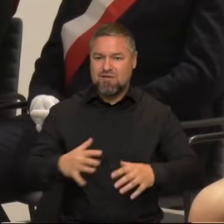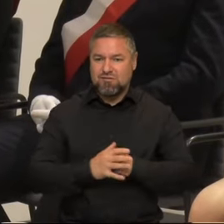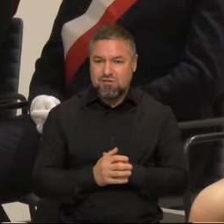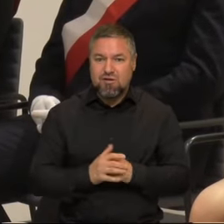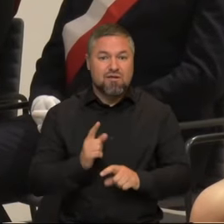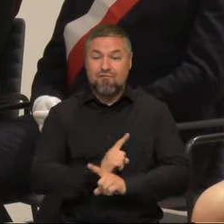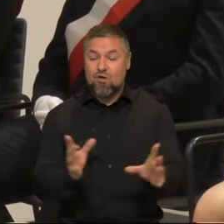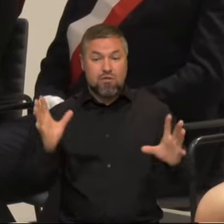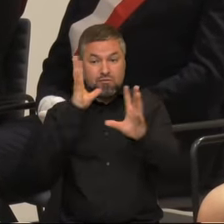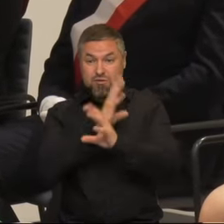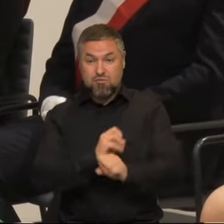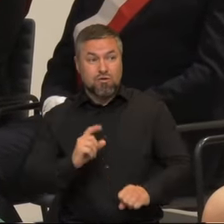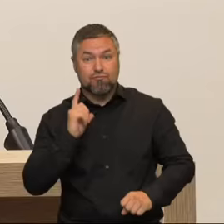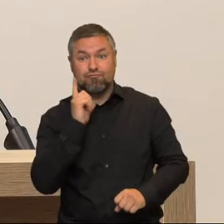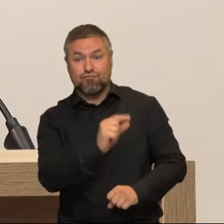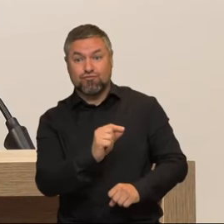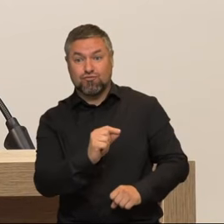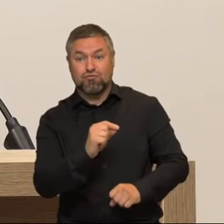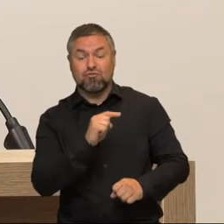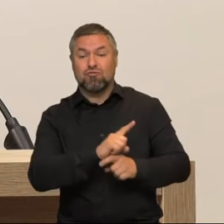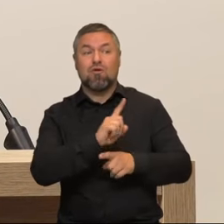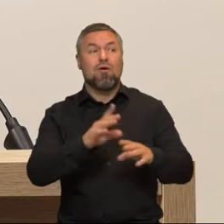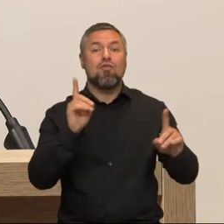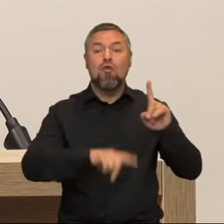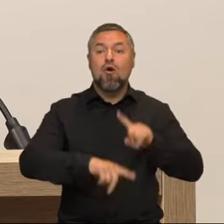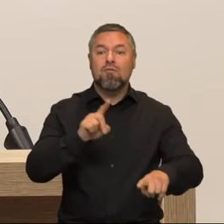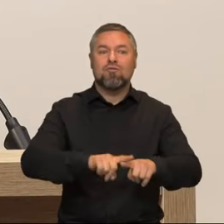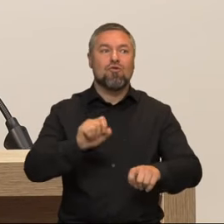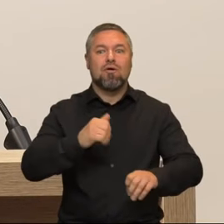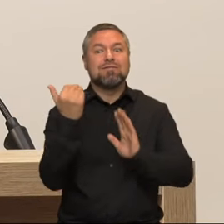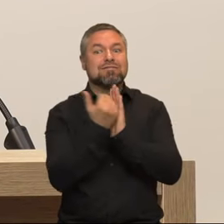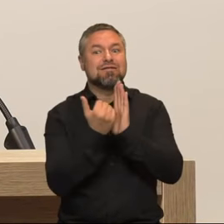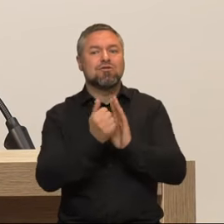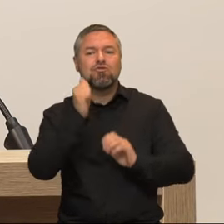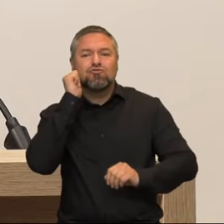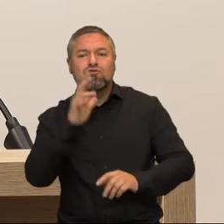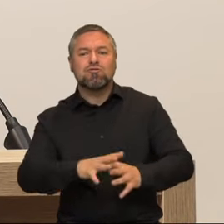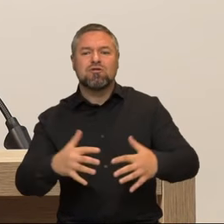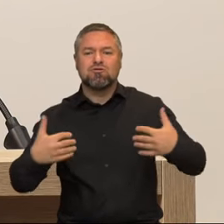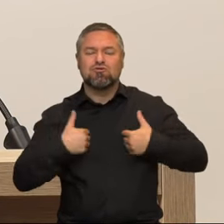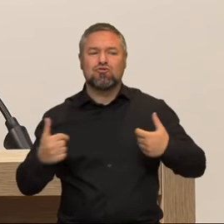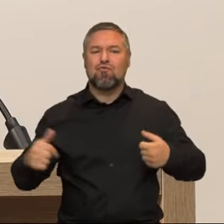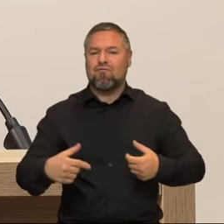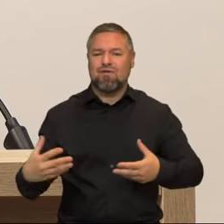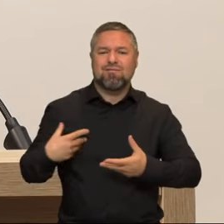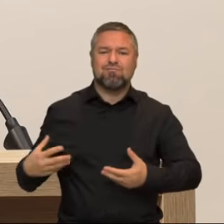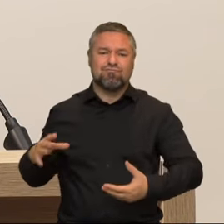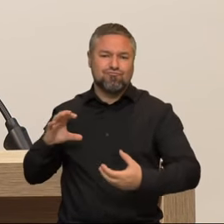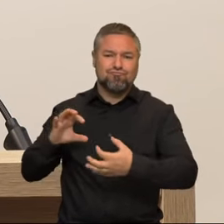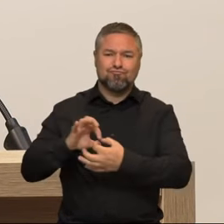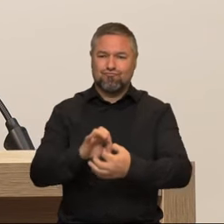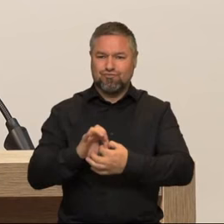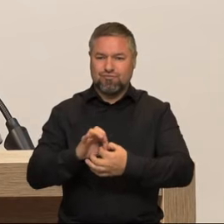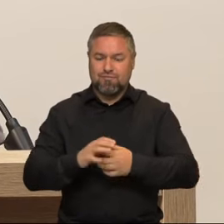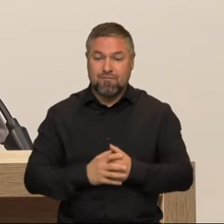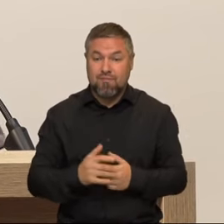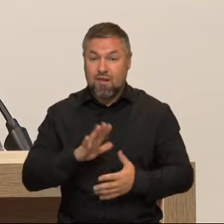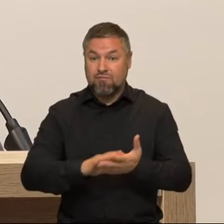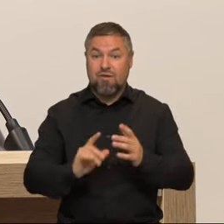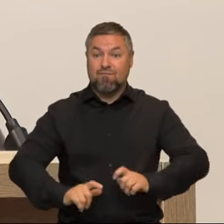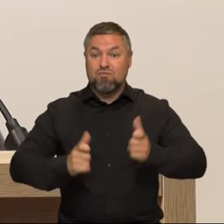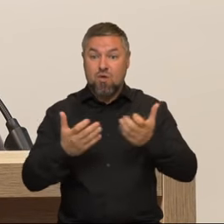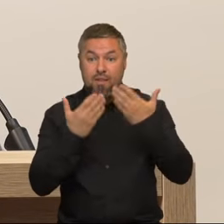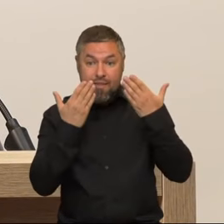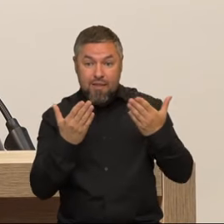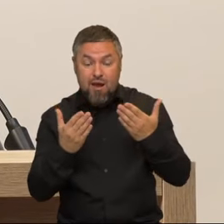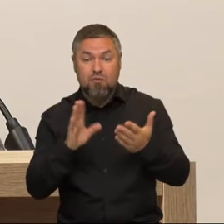opuszczając mury naszej uczelni, ponieważ są to zasady, które powinny towarzyszyć nam w codziennym życiu. Ponieważ tak jak w przypadku nauki,